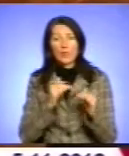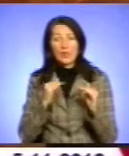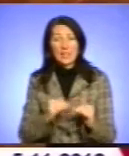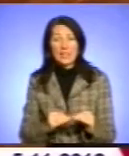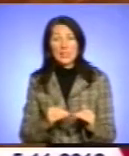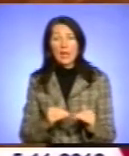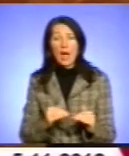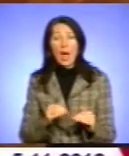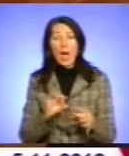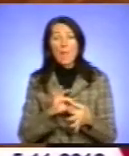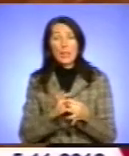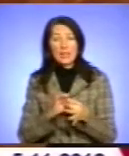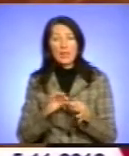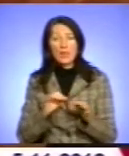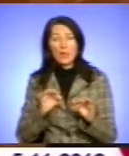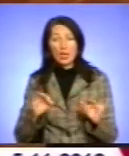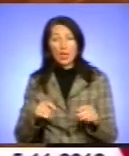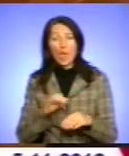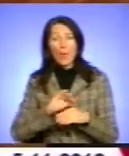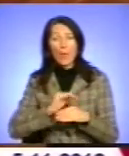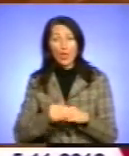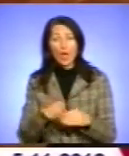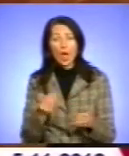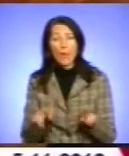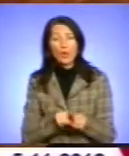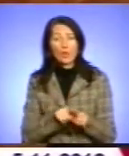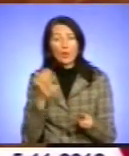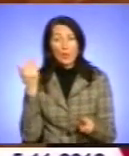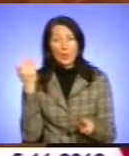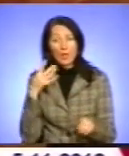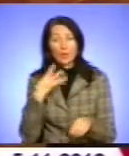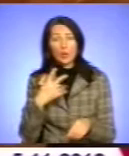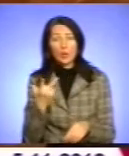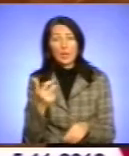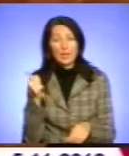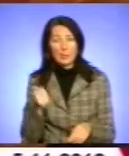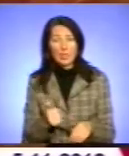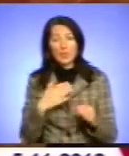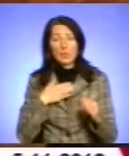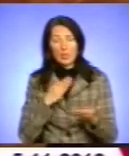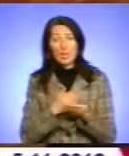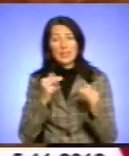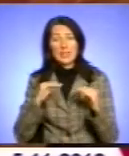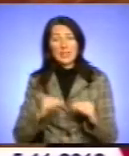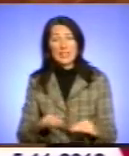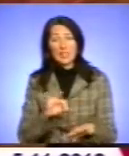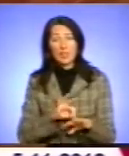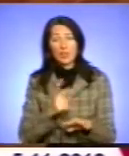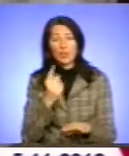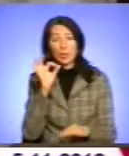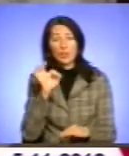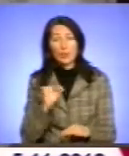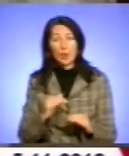епідемічного порогу. Порівняно з попереднім 43-м тижнем у нас іде зниження захворюваності на